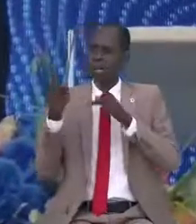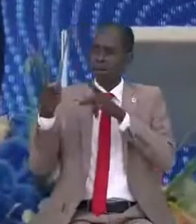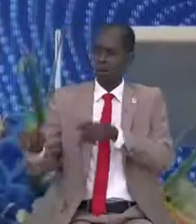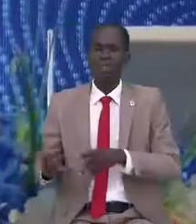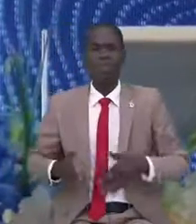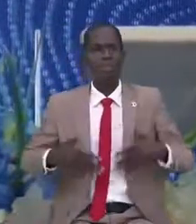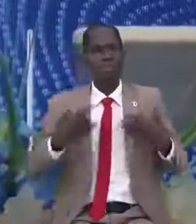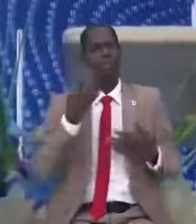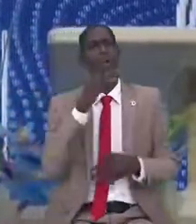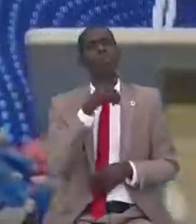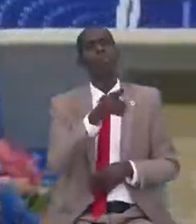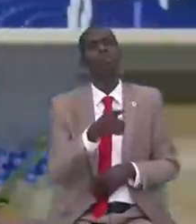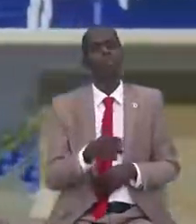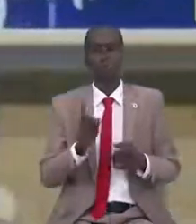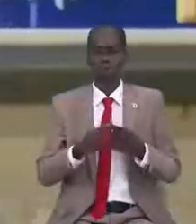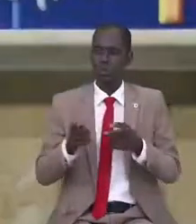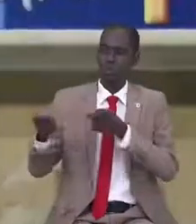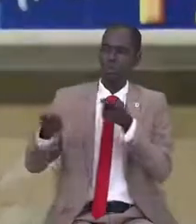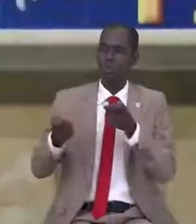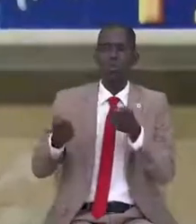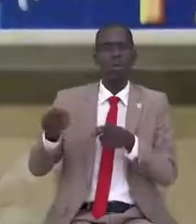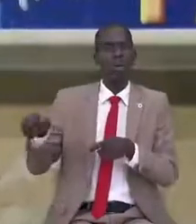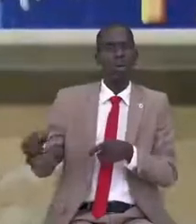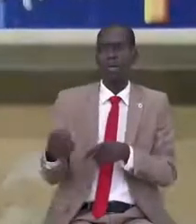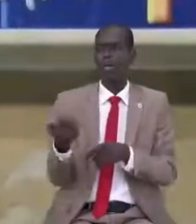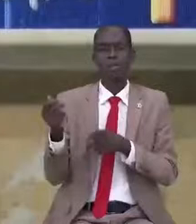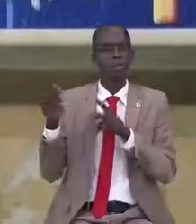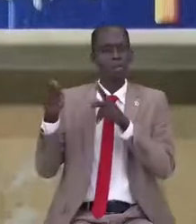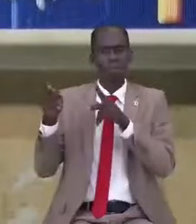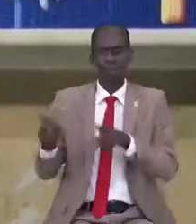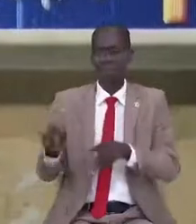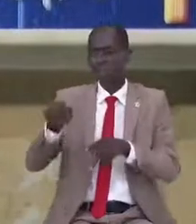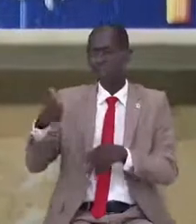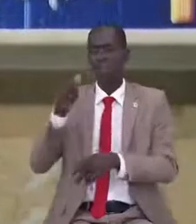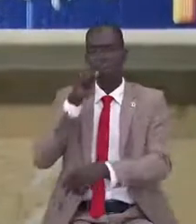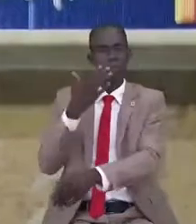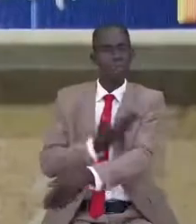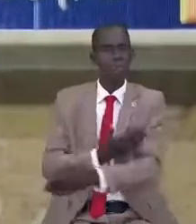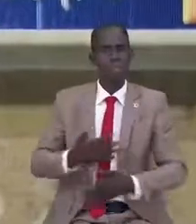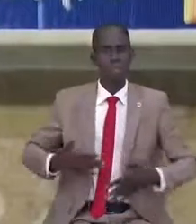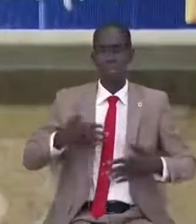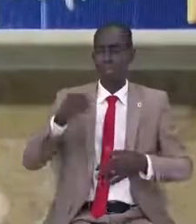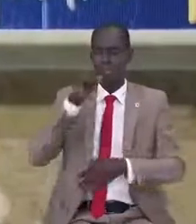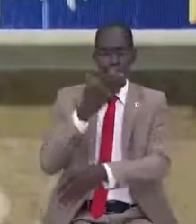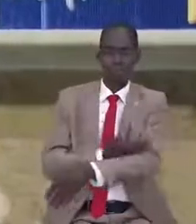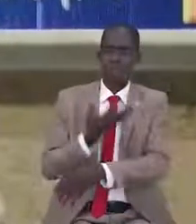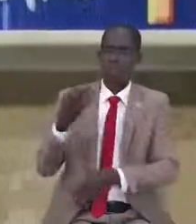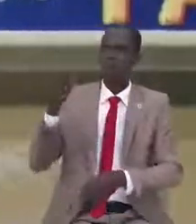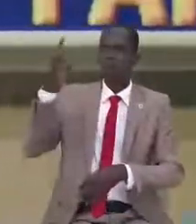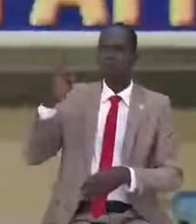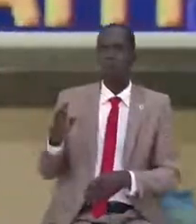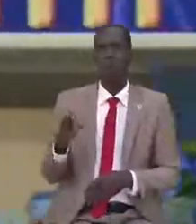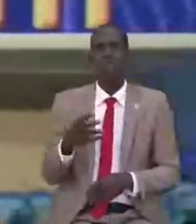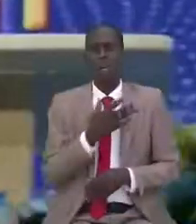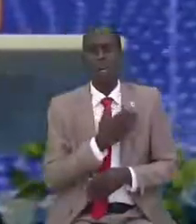vie d'autrui? Qui es-tu au fait pour contrôler la vie d'une fille d'autrui, la fille